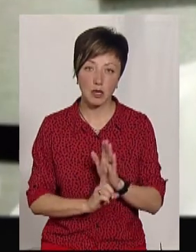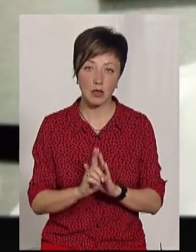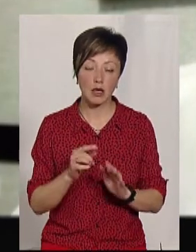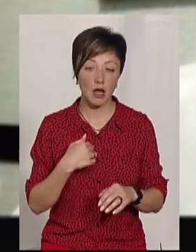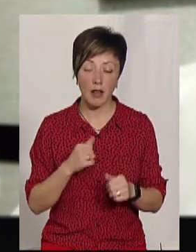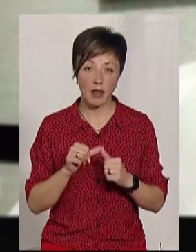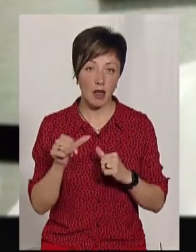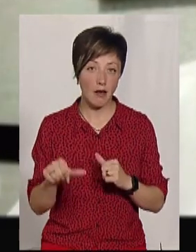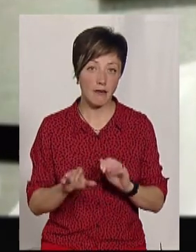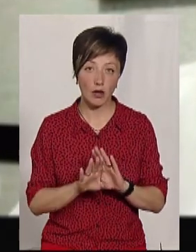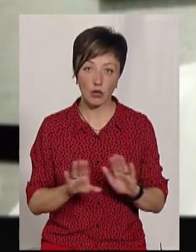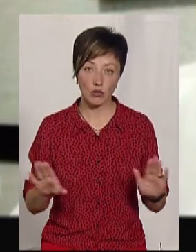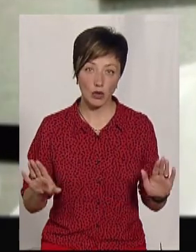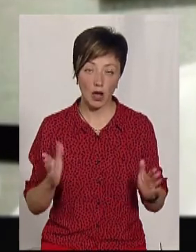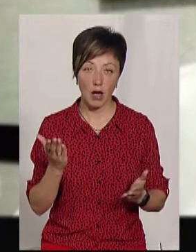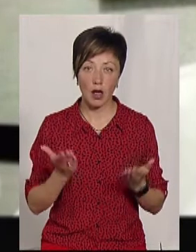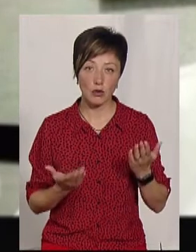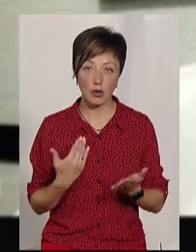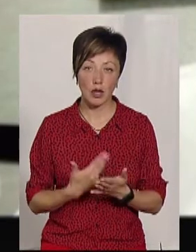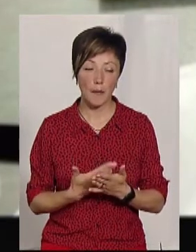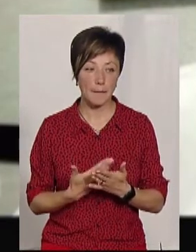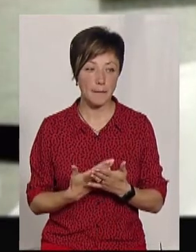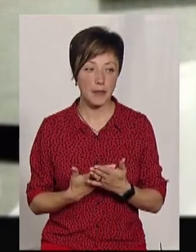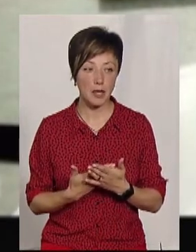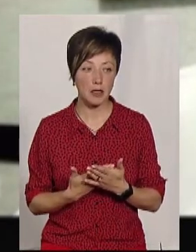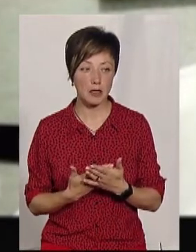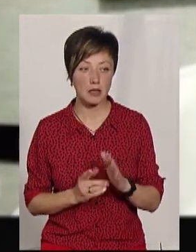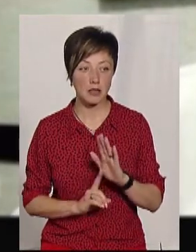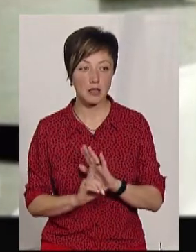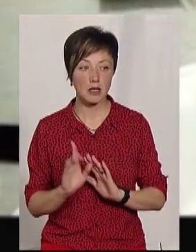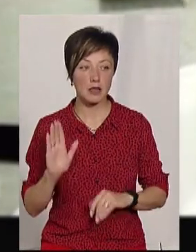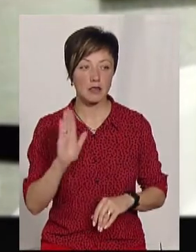не виключаю, що якщо, наприклад, з вересня